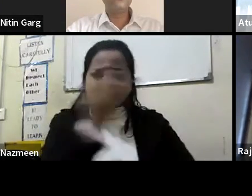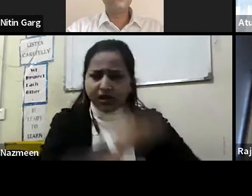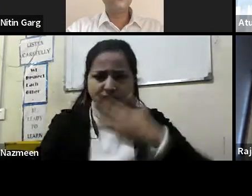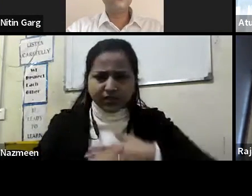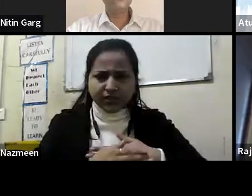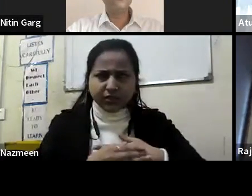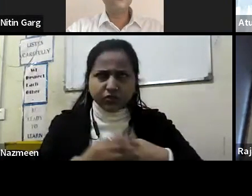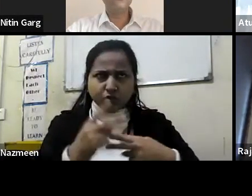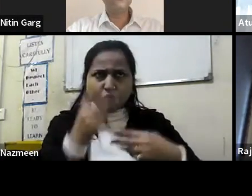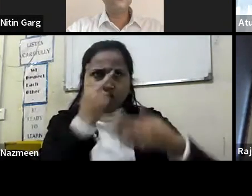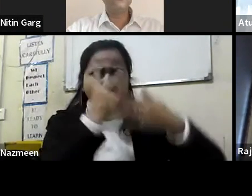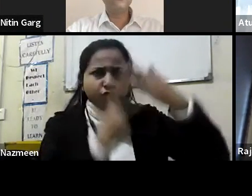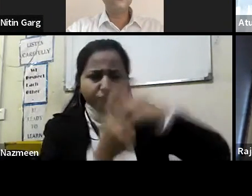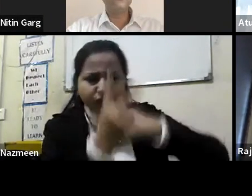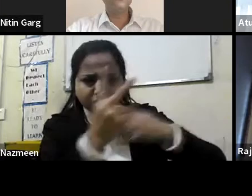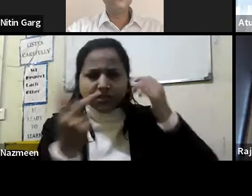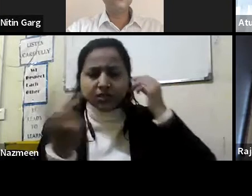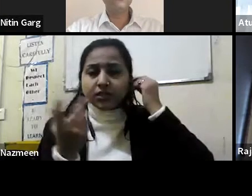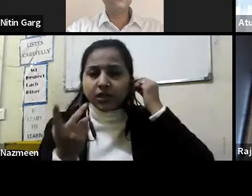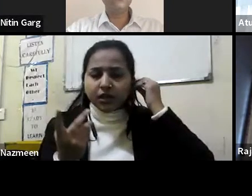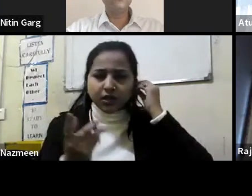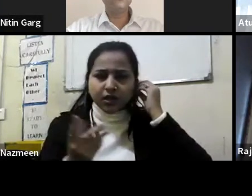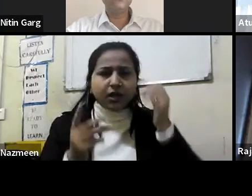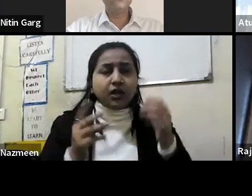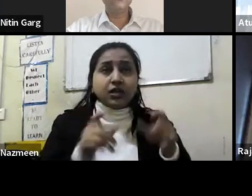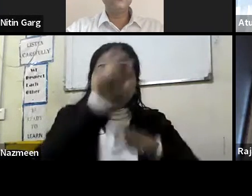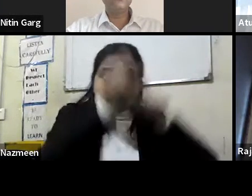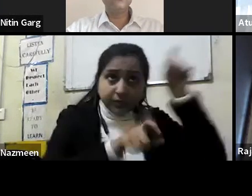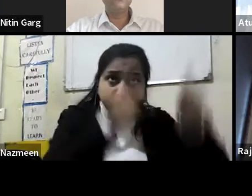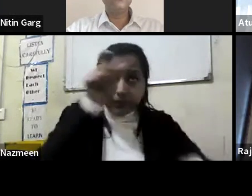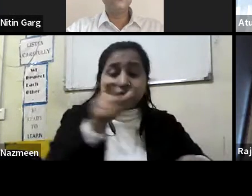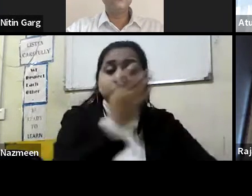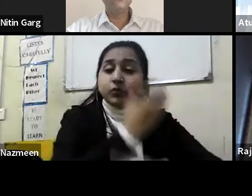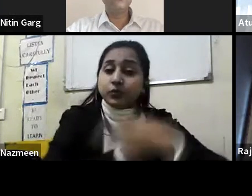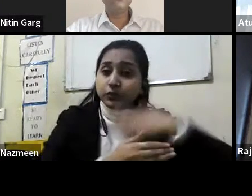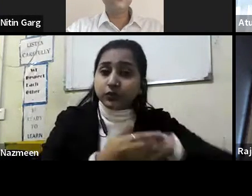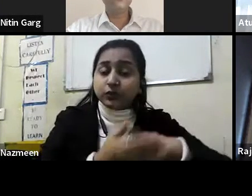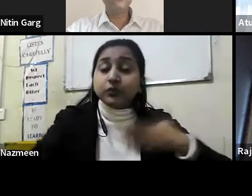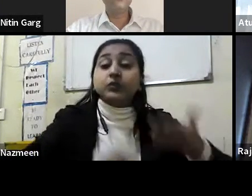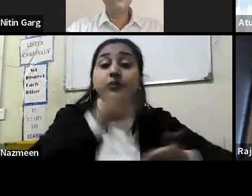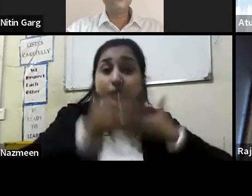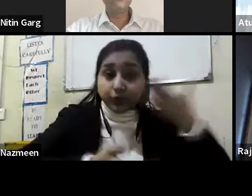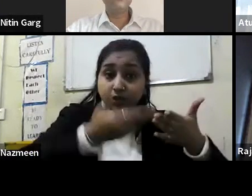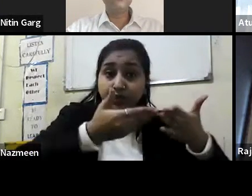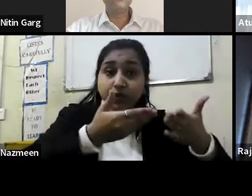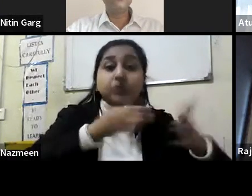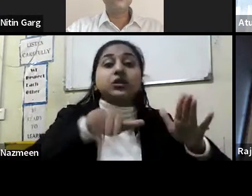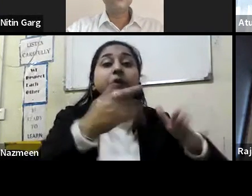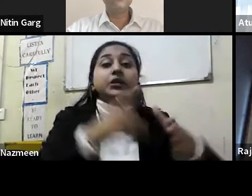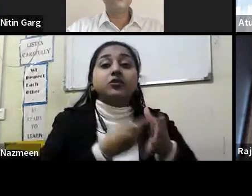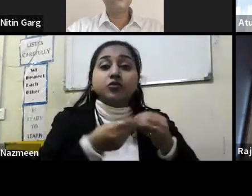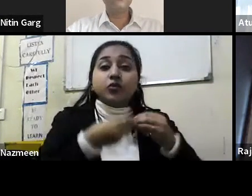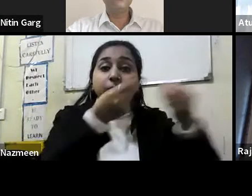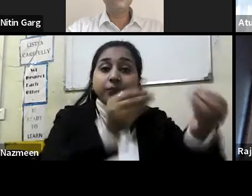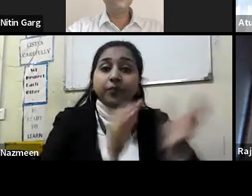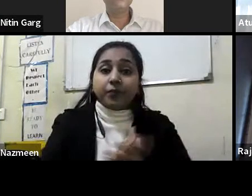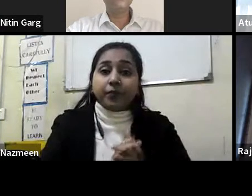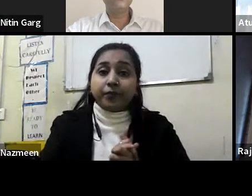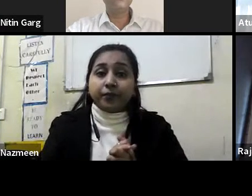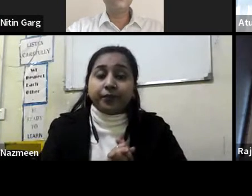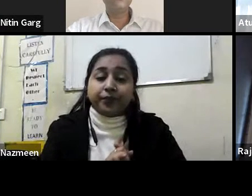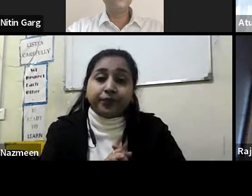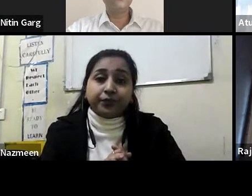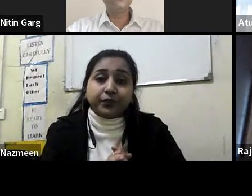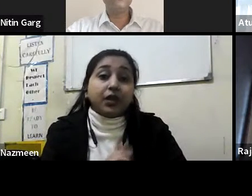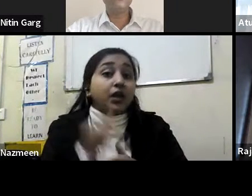है, which is to train people and then get them jobs. And